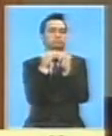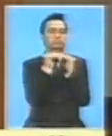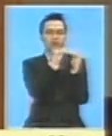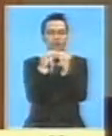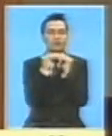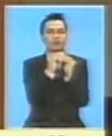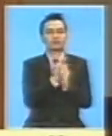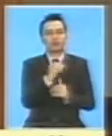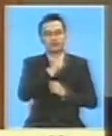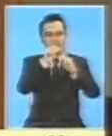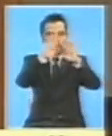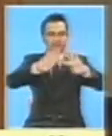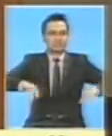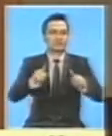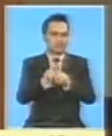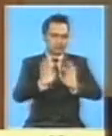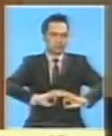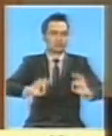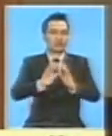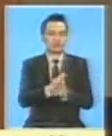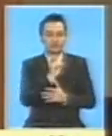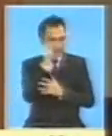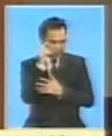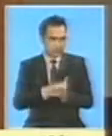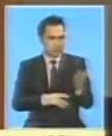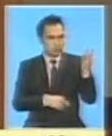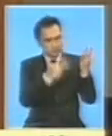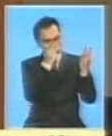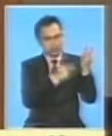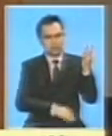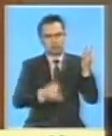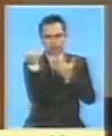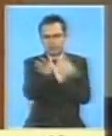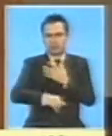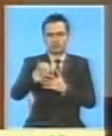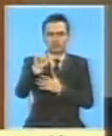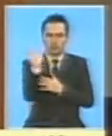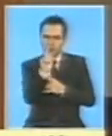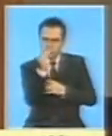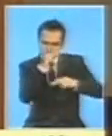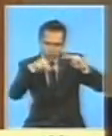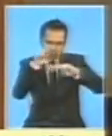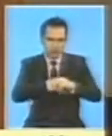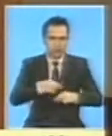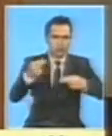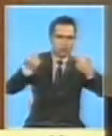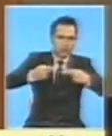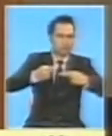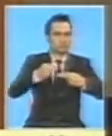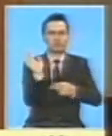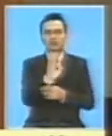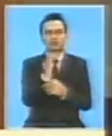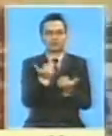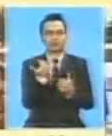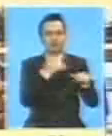ก็ตามในภูมิภาคอาเซียนนั้นยังเป็นอย่างนั้นอยู่ท่านจะเอาตะวันตกมาดูอย่างเดียวไม่ได้จะไปลบกับใครทำไมจะต้องเตรียมการเหล่านี้เหล่านั้นนะ